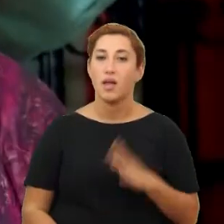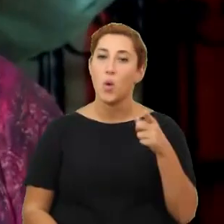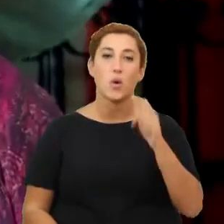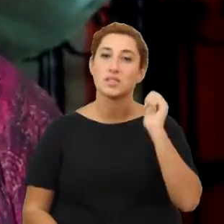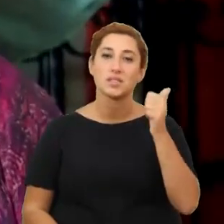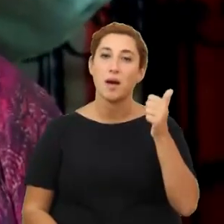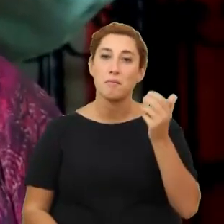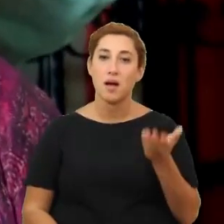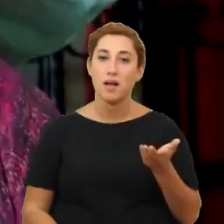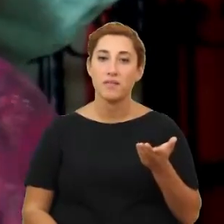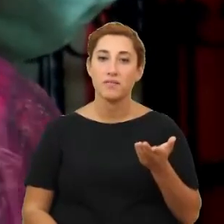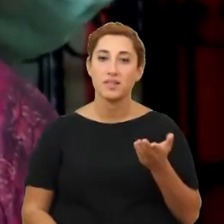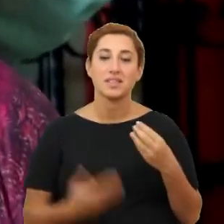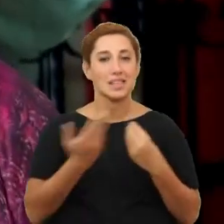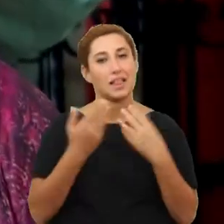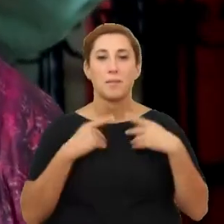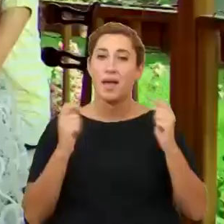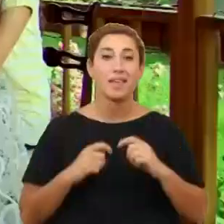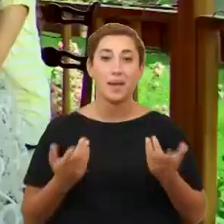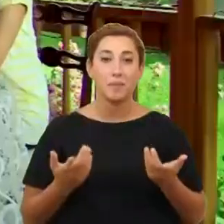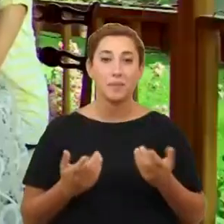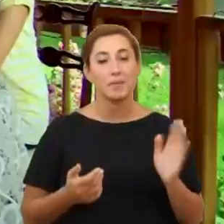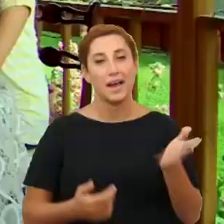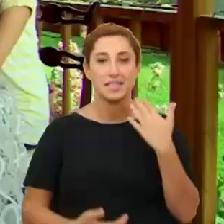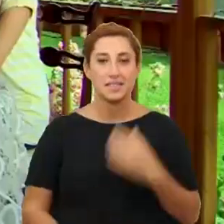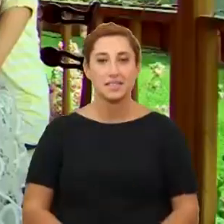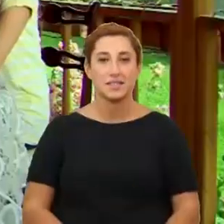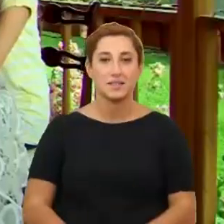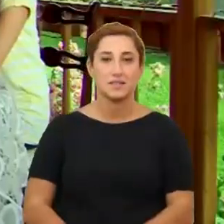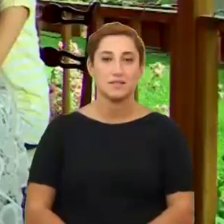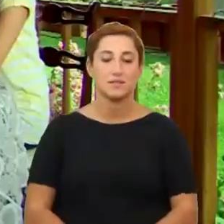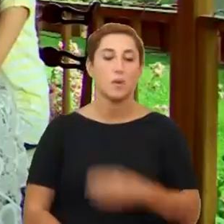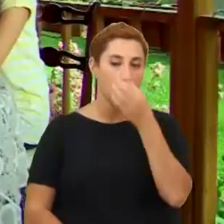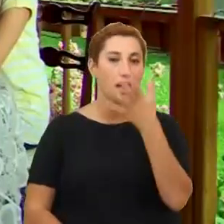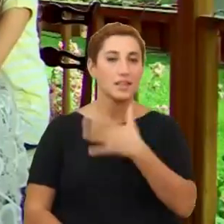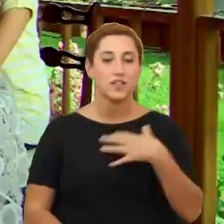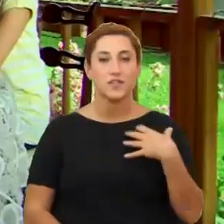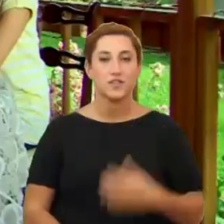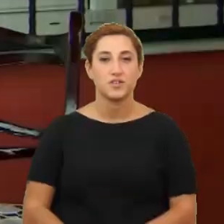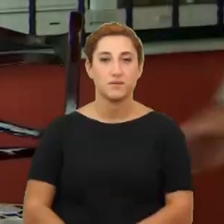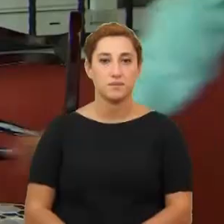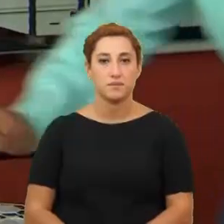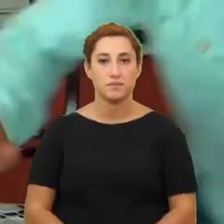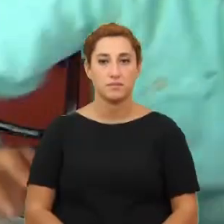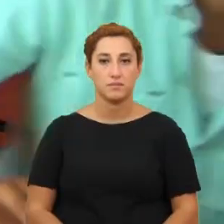O zaman salatayı ben yapayım ha. Evet, kolay gelsin anneciğim.